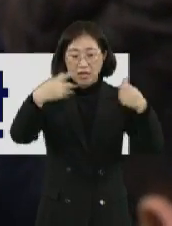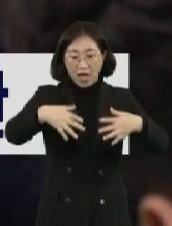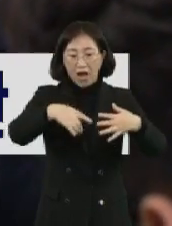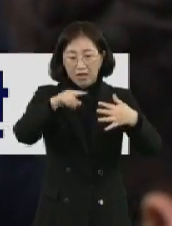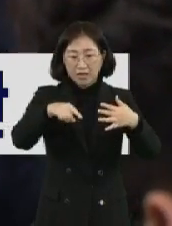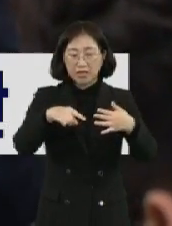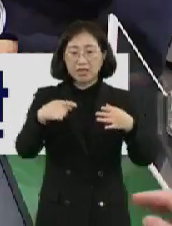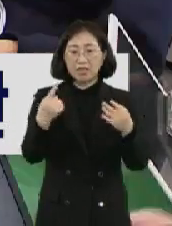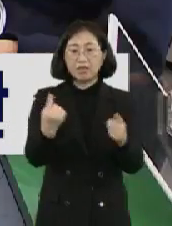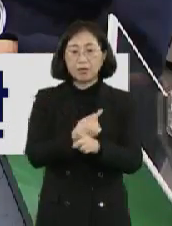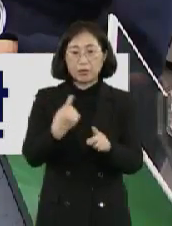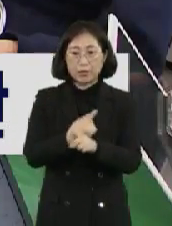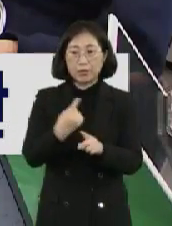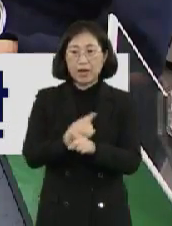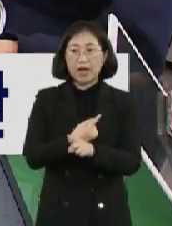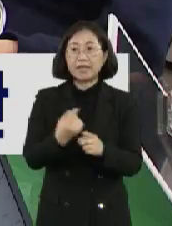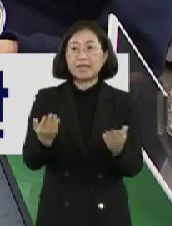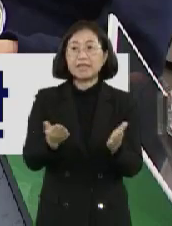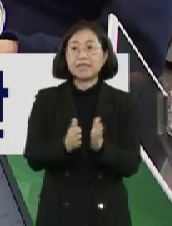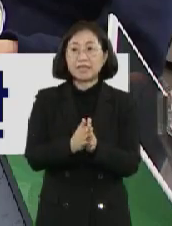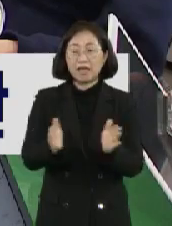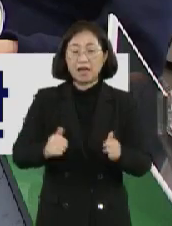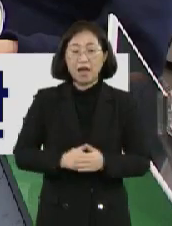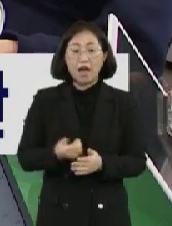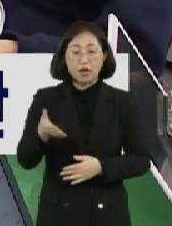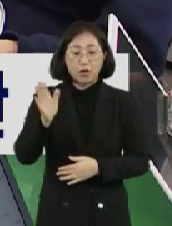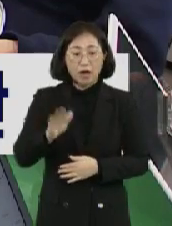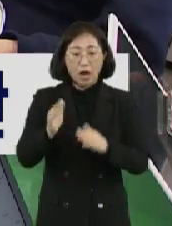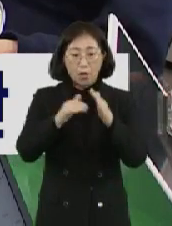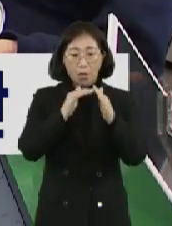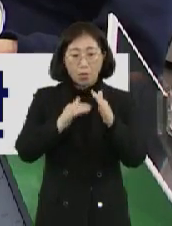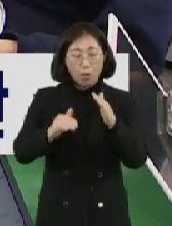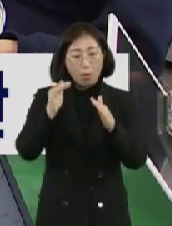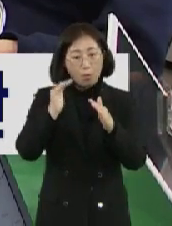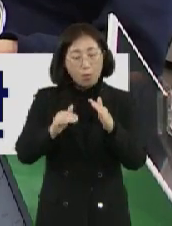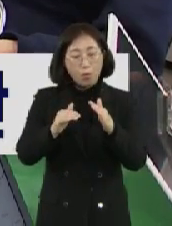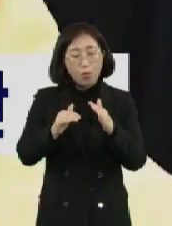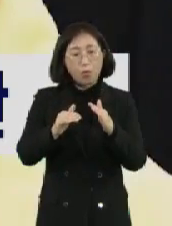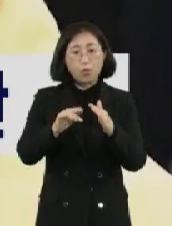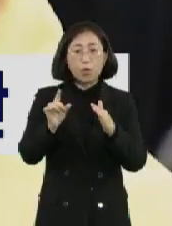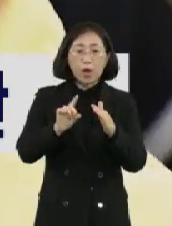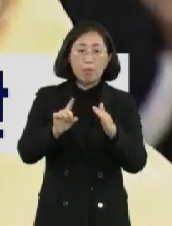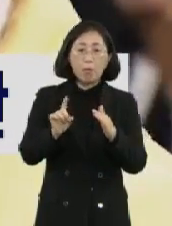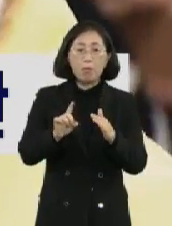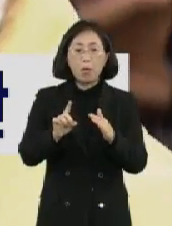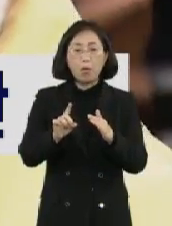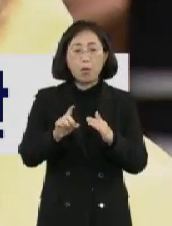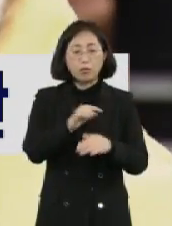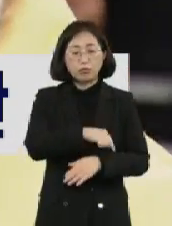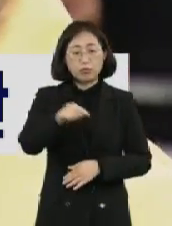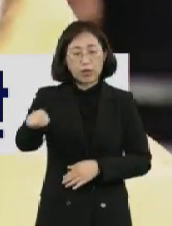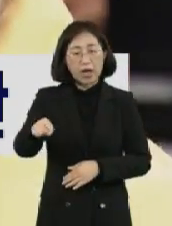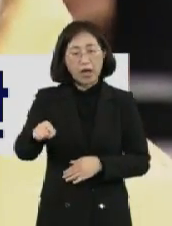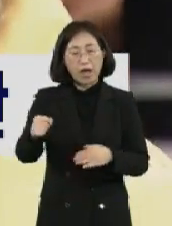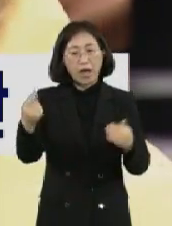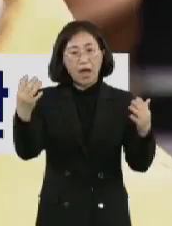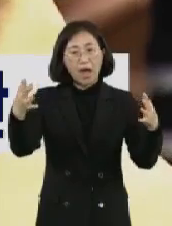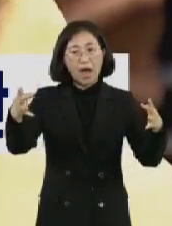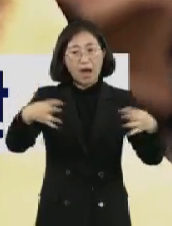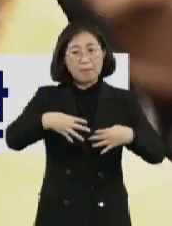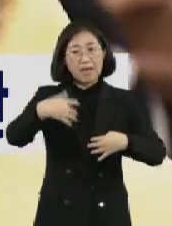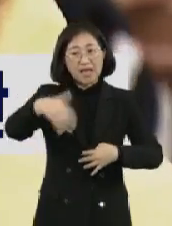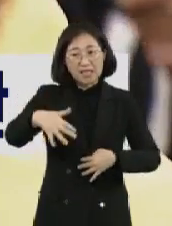위한 실무 작업에 들어가기로 했습니다. 하지만 공공성 훼손의 범위에 대해서는 아직까지 양측의 합의가 필요한